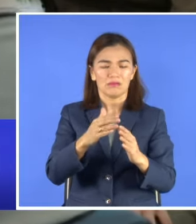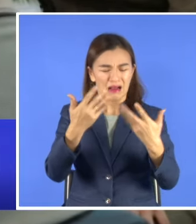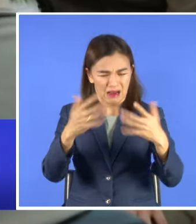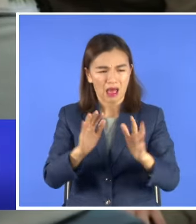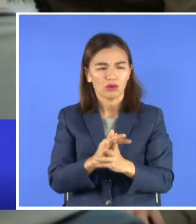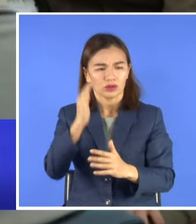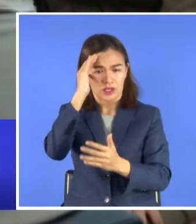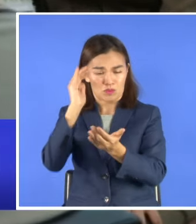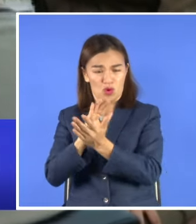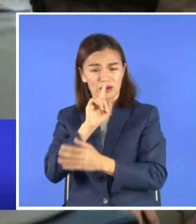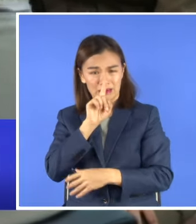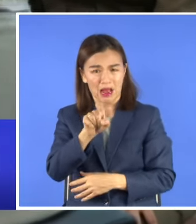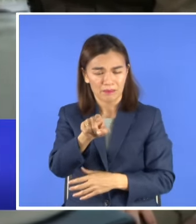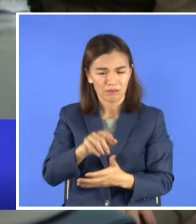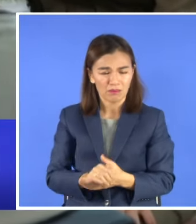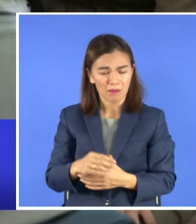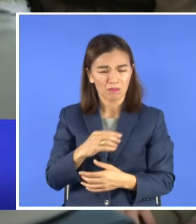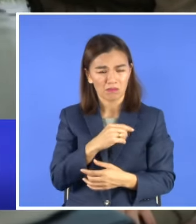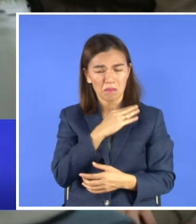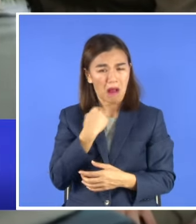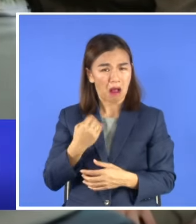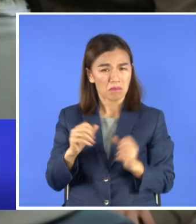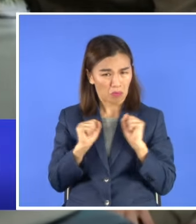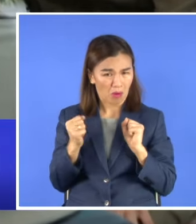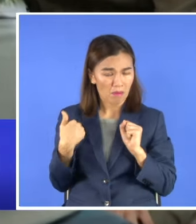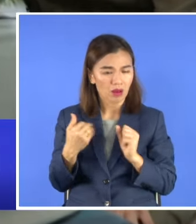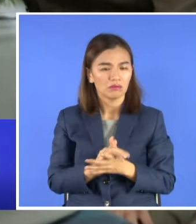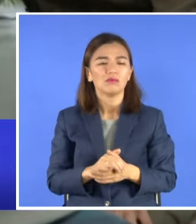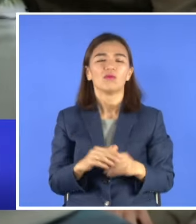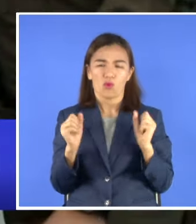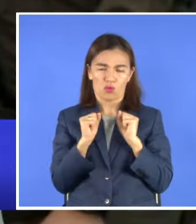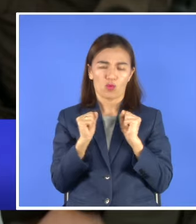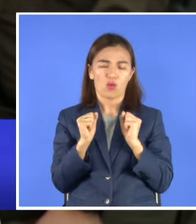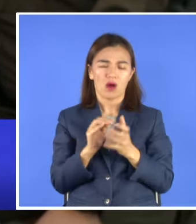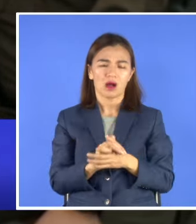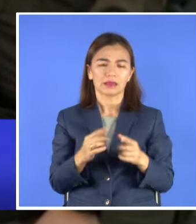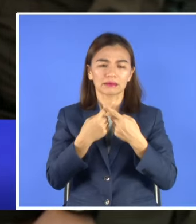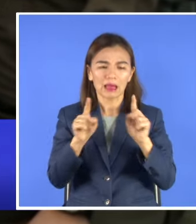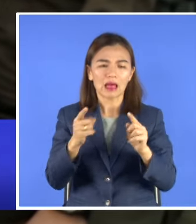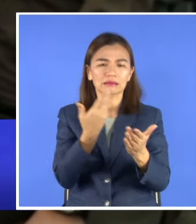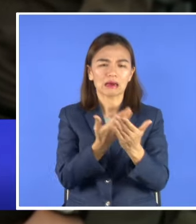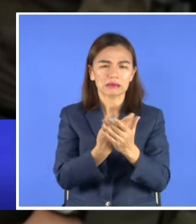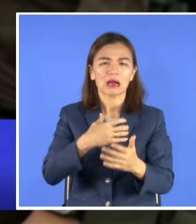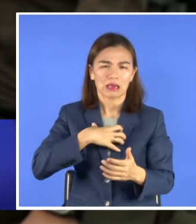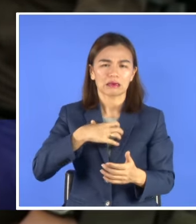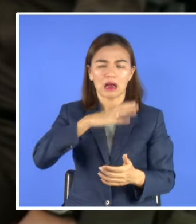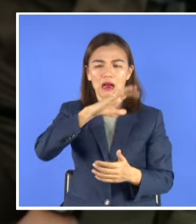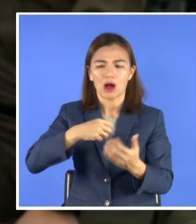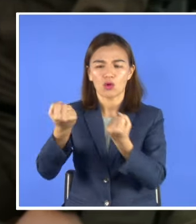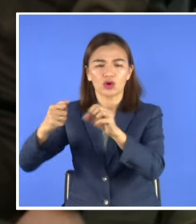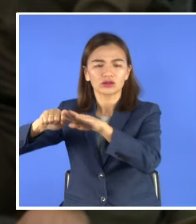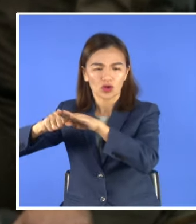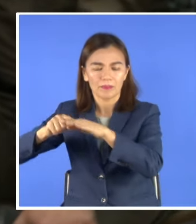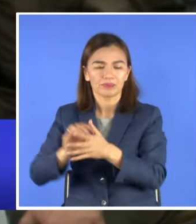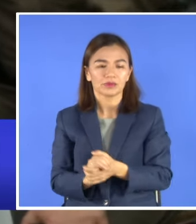วเหมือนกันแต่อยากได้เงินไปซ่อมรถมากกว่าว่าอย่างนั้นการก่อเหตุครั้งนี้เป็นครั้งแรกเนี่ยเจ้าตัวบอกแบบนี้แต่ยังไม่ได้นำพระพุทธรูปไปข